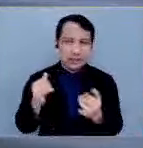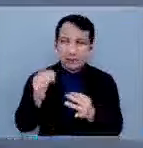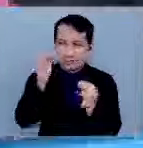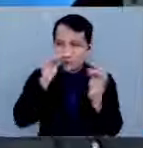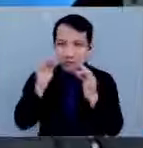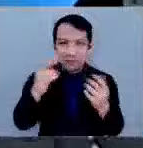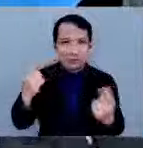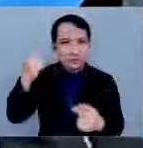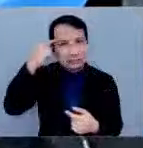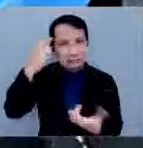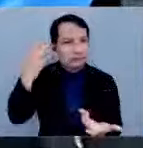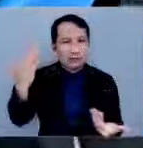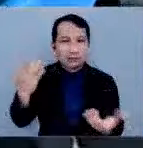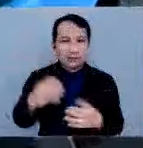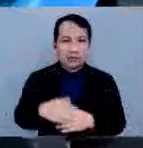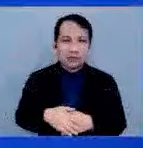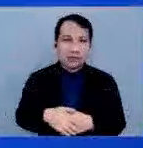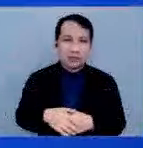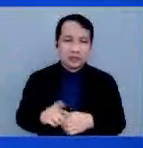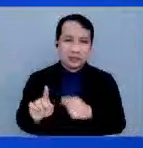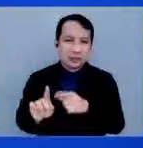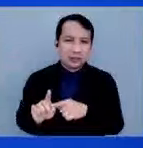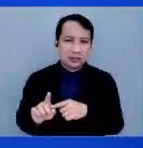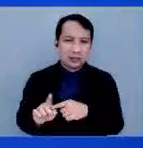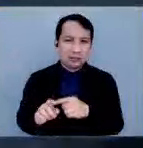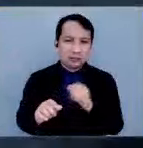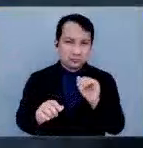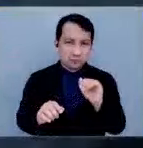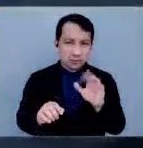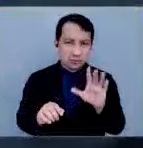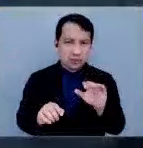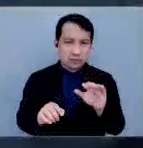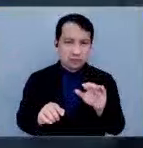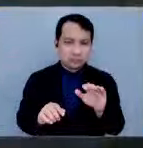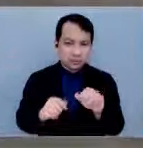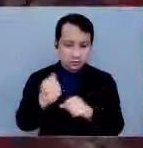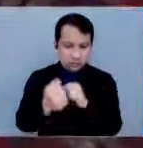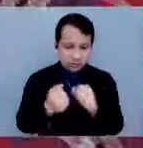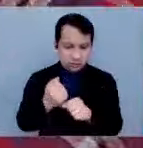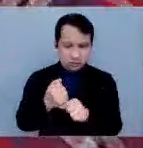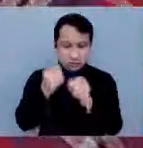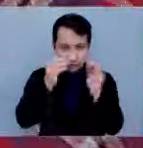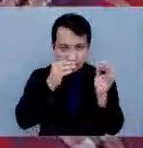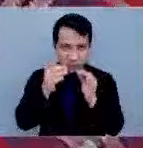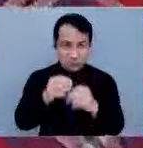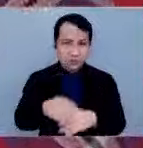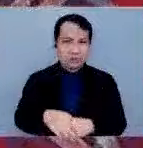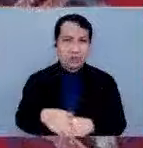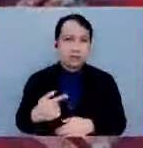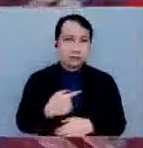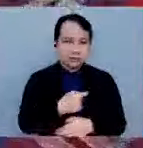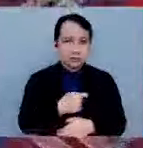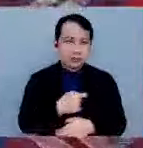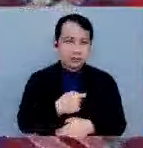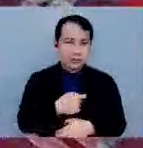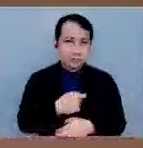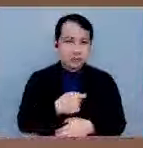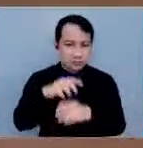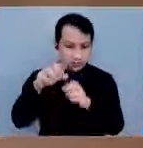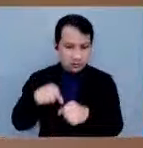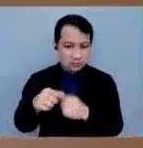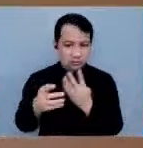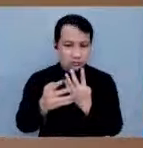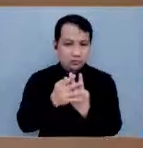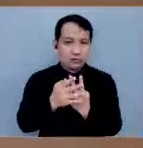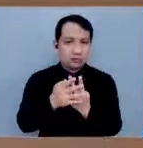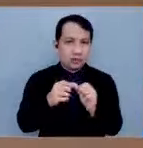mangyayari. Pag-amin ng suspect, 15 taon na siyang gumagamit ng shabu. Masakit man kay Irene na makulong ang mister,